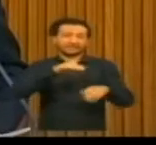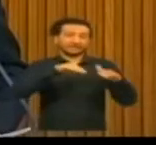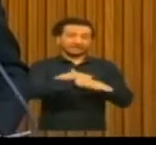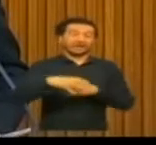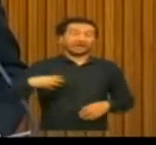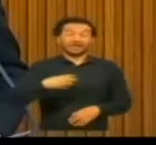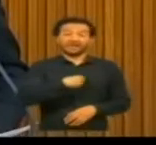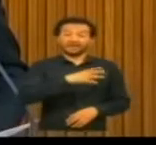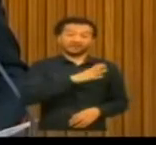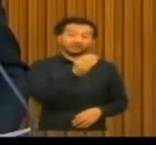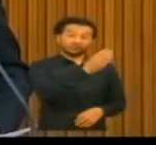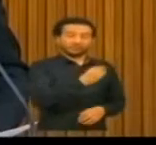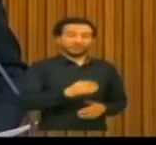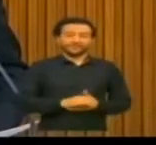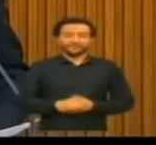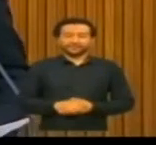anneler,